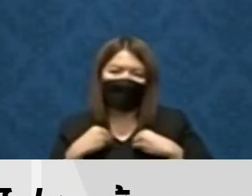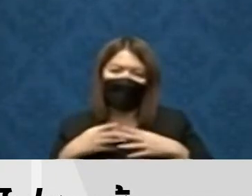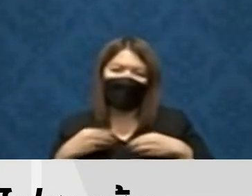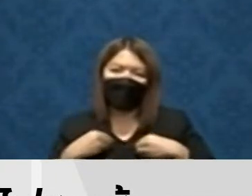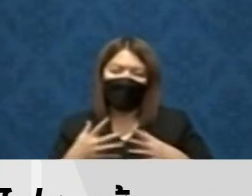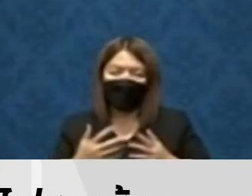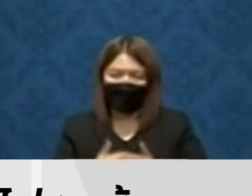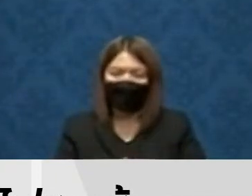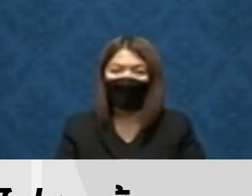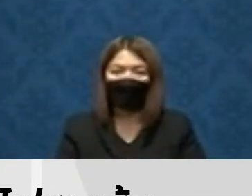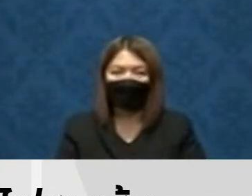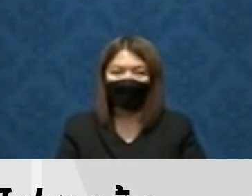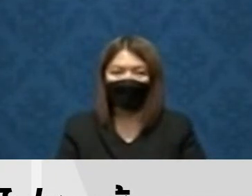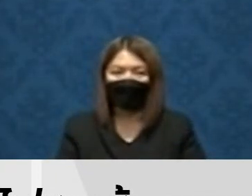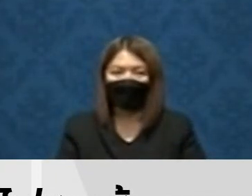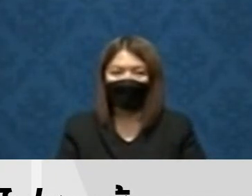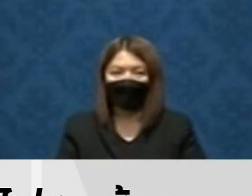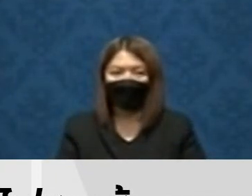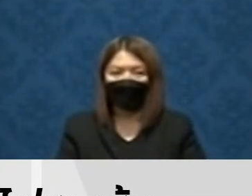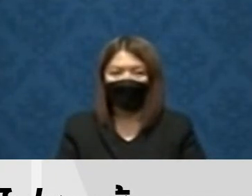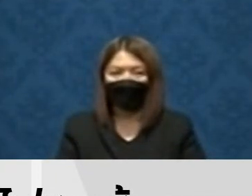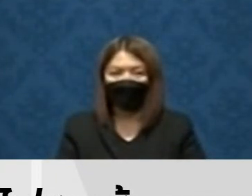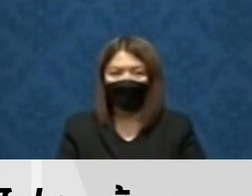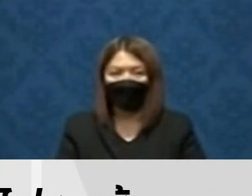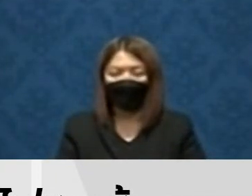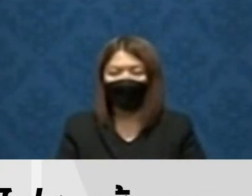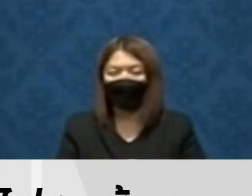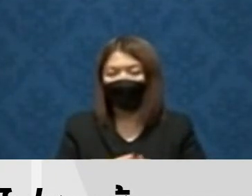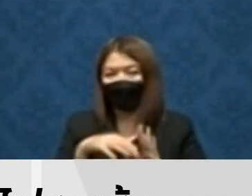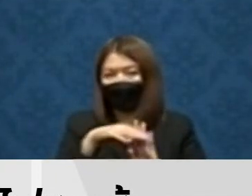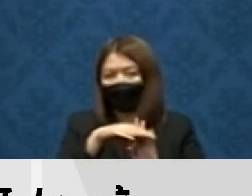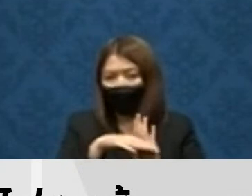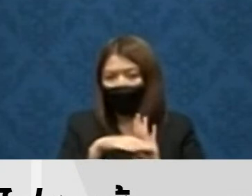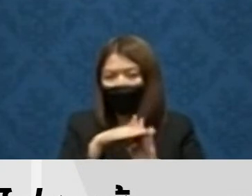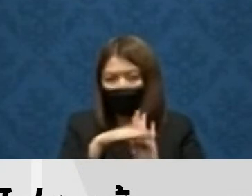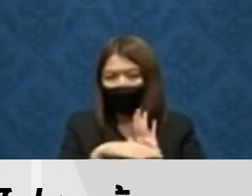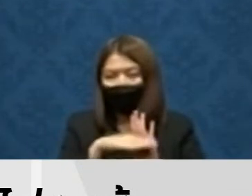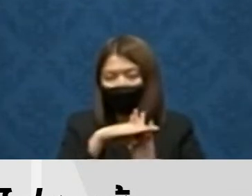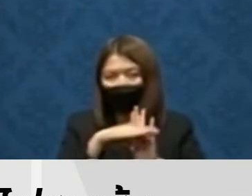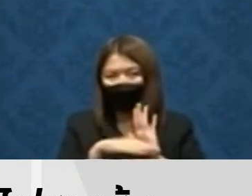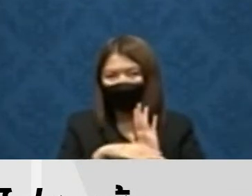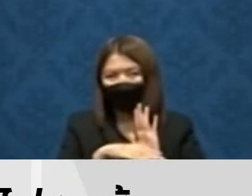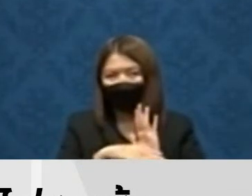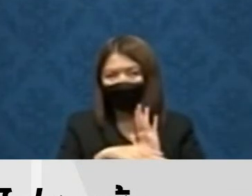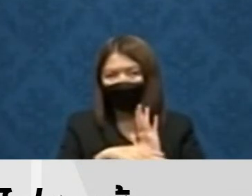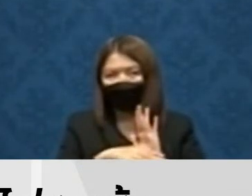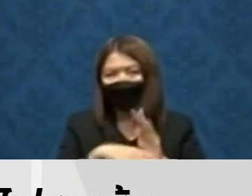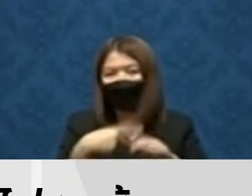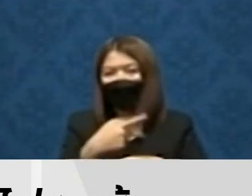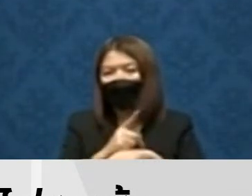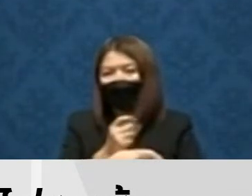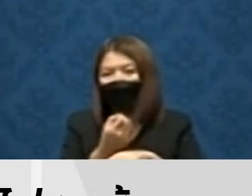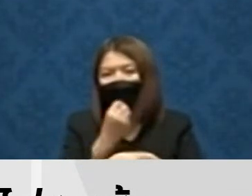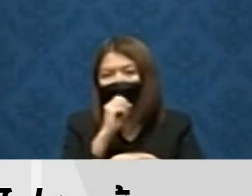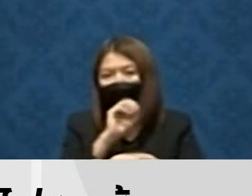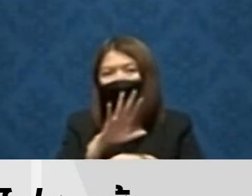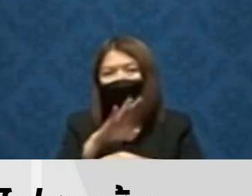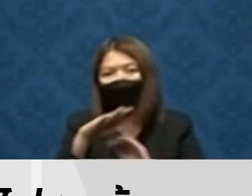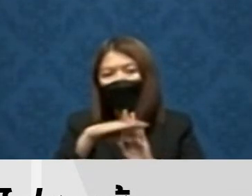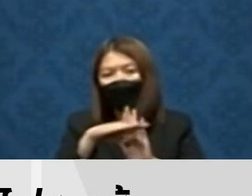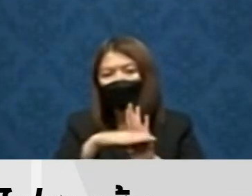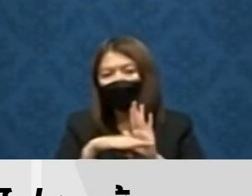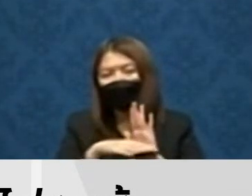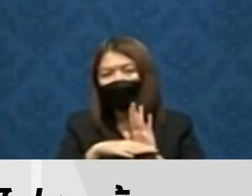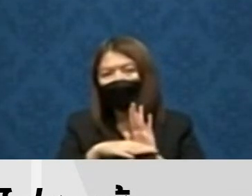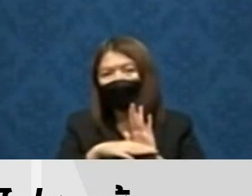ารณาที่สัมพันธ์ตัวแทนกสทช.มารอชี้แจงรายงานแล้วนะก็คือมันมีหลายประเด็นใช่ไหมตอนนั้นและคิดว่าหลายคนน่าจะสอบถามเรื่องลิขสิทธิ์ฟุตบ